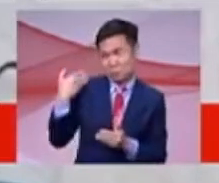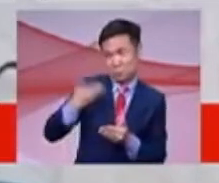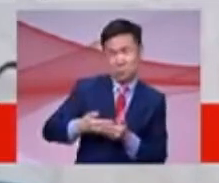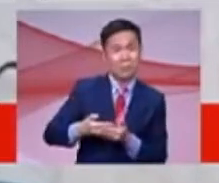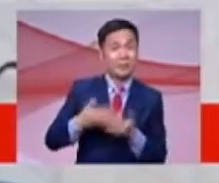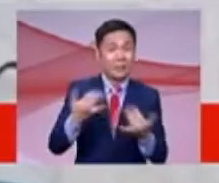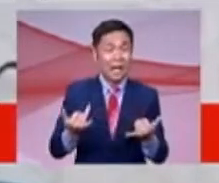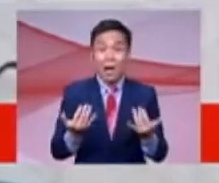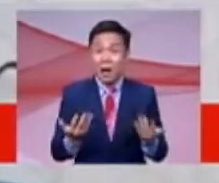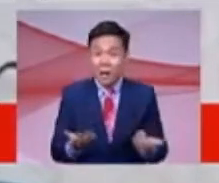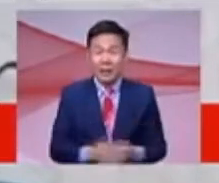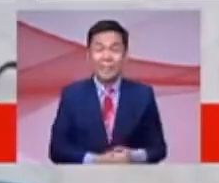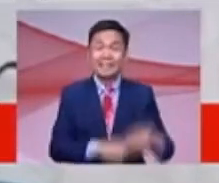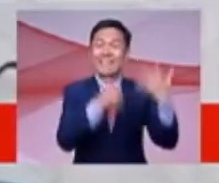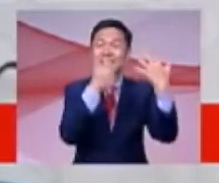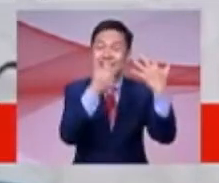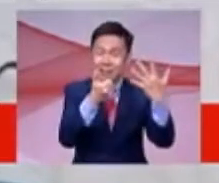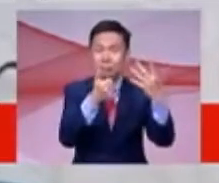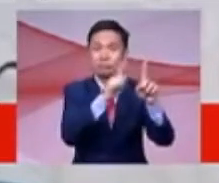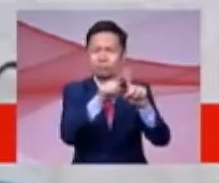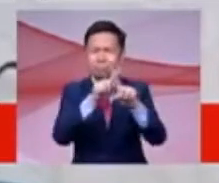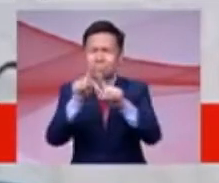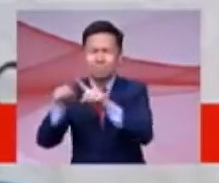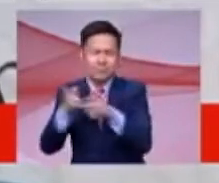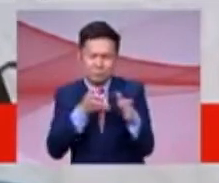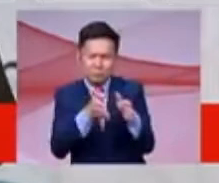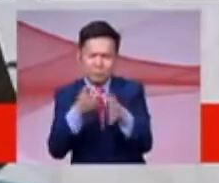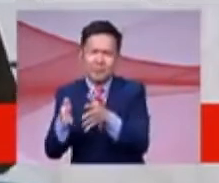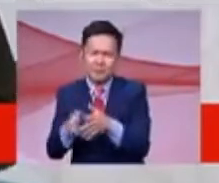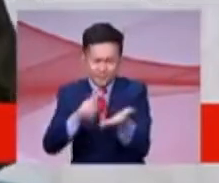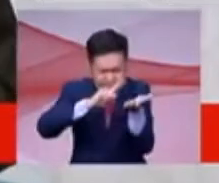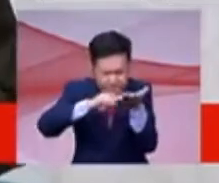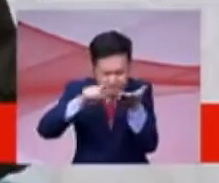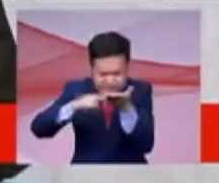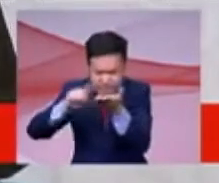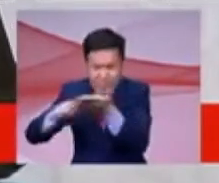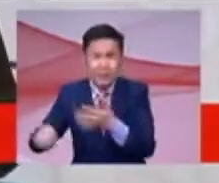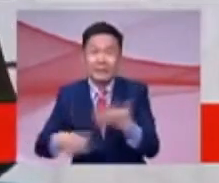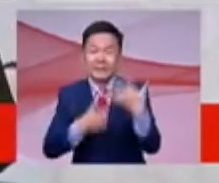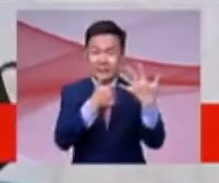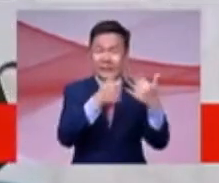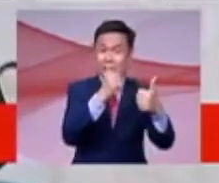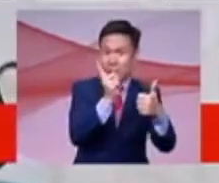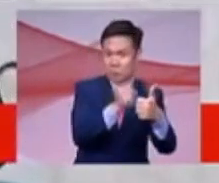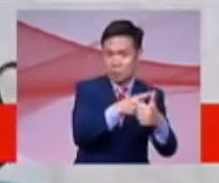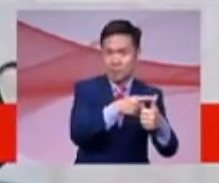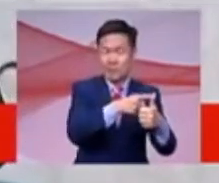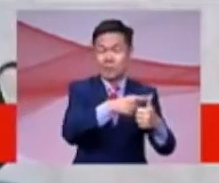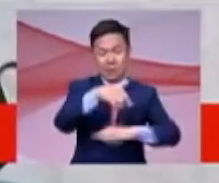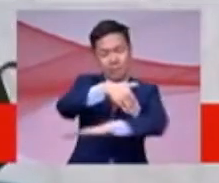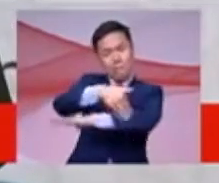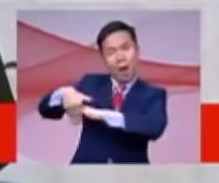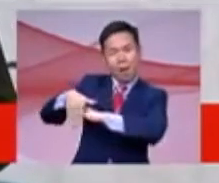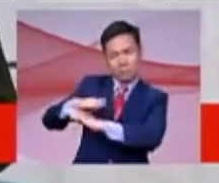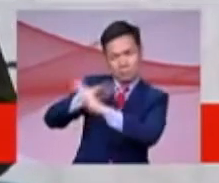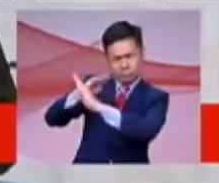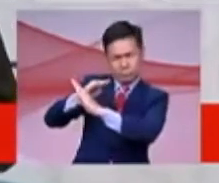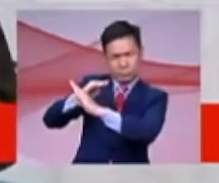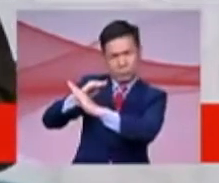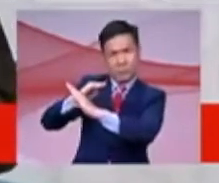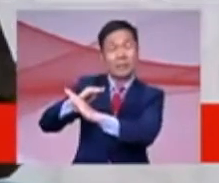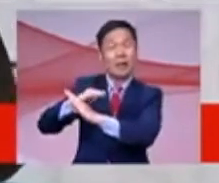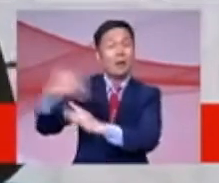kita menggunakan 6 kaedah. Kaedah yang pertama ialah memperketatkan kawalan sempadan, sama ada